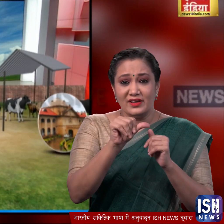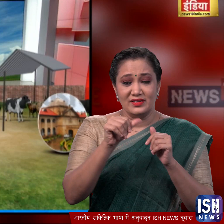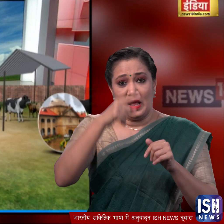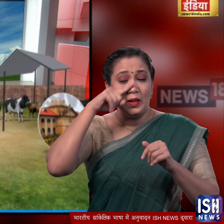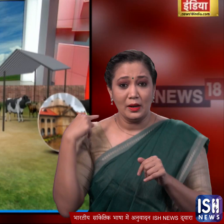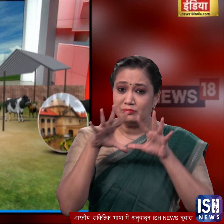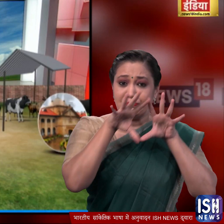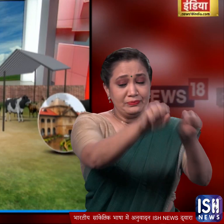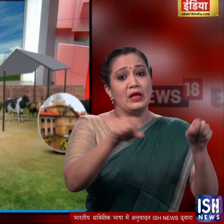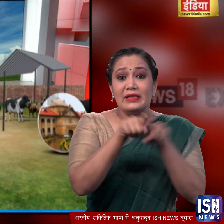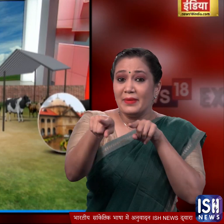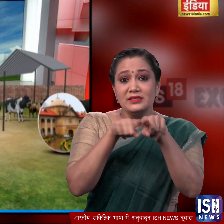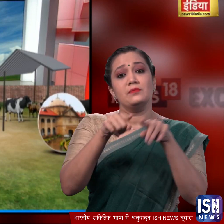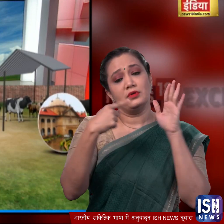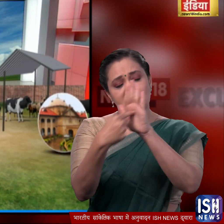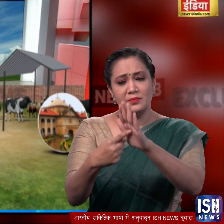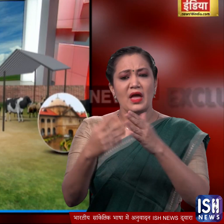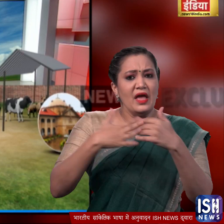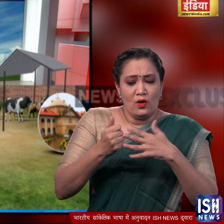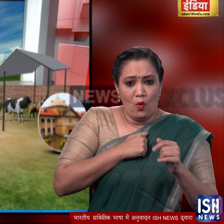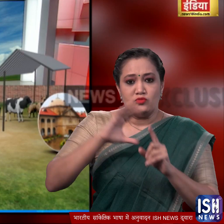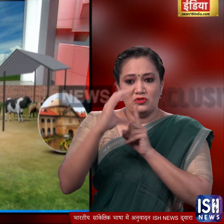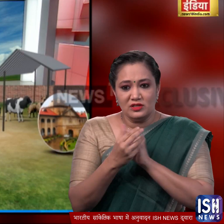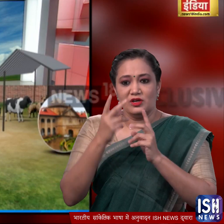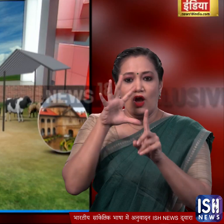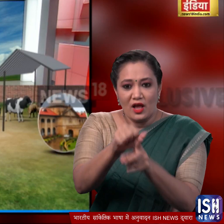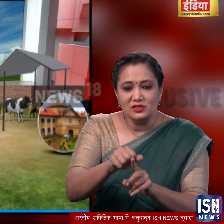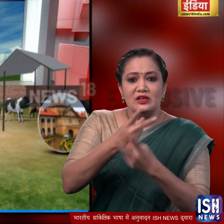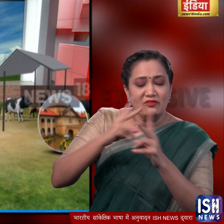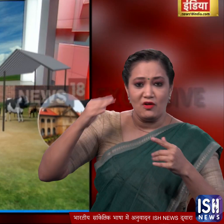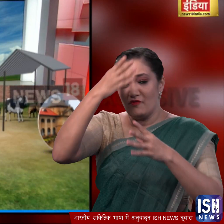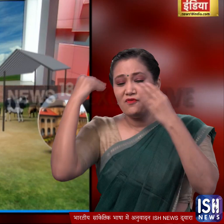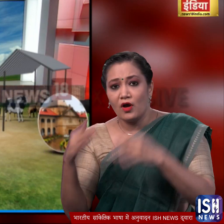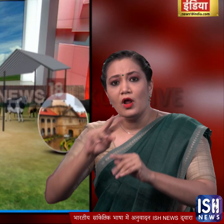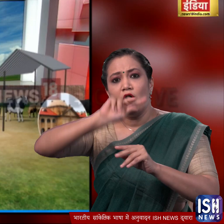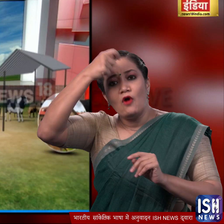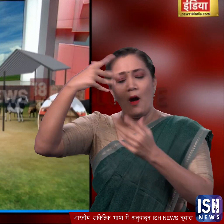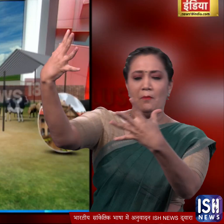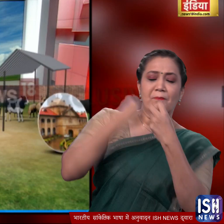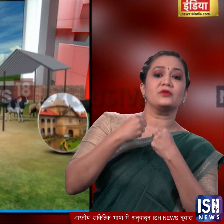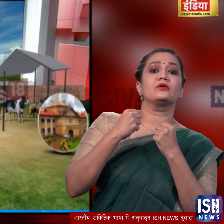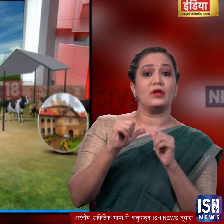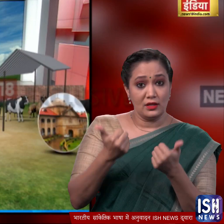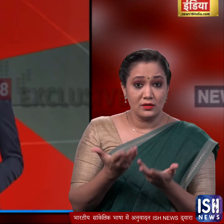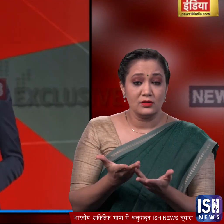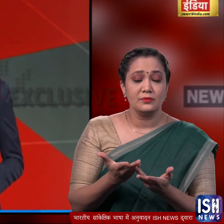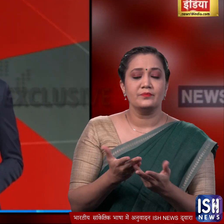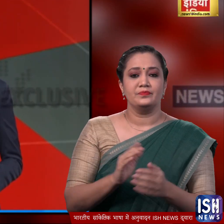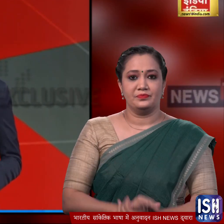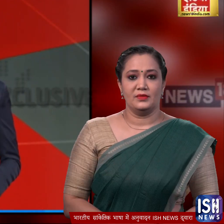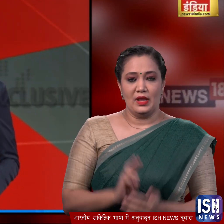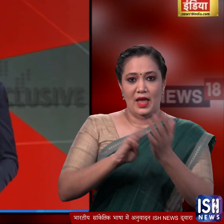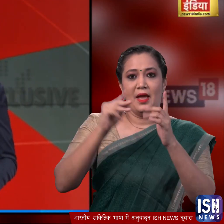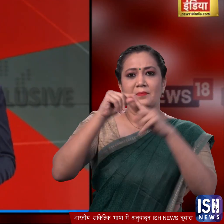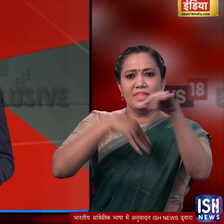पर तालिबान के कब्जे की मिसाल देते हुए कहा कि जब भी हम अपनी संस्कृति भूले हैं तो विदेशी ताकतों ने हम पर हमला किया है। मध्य